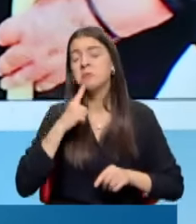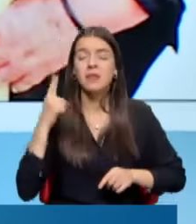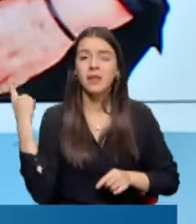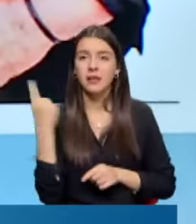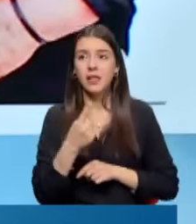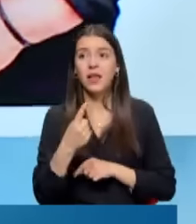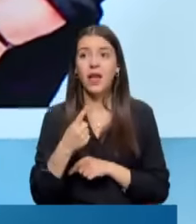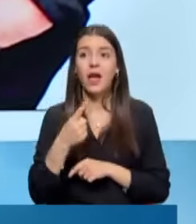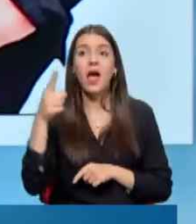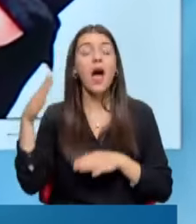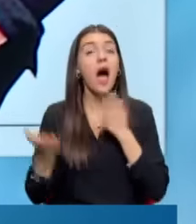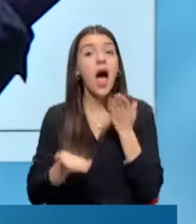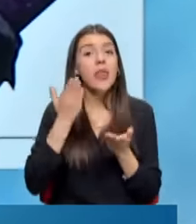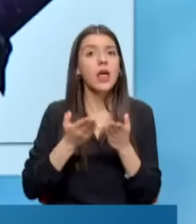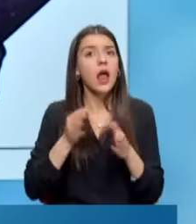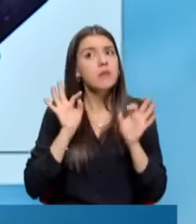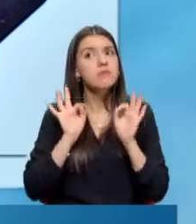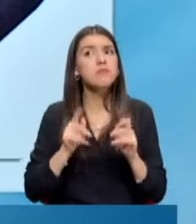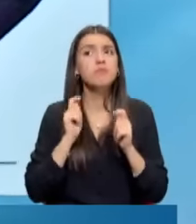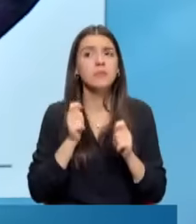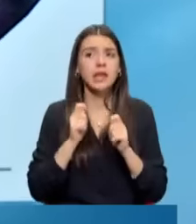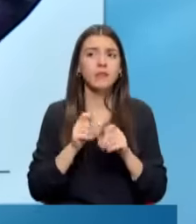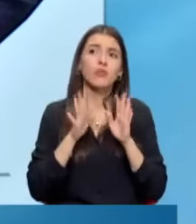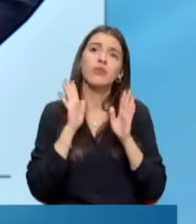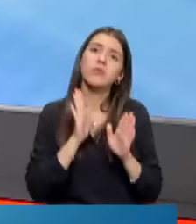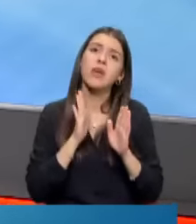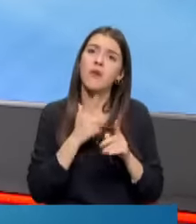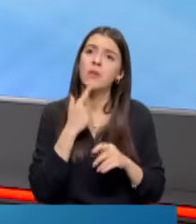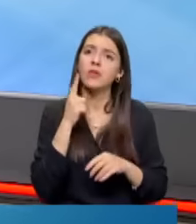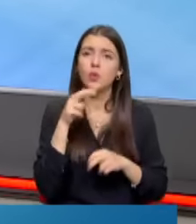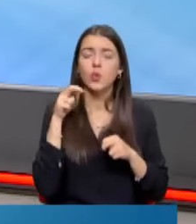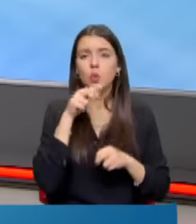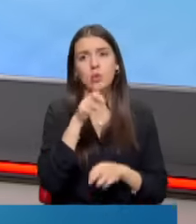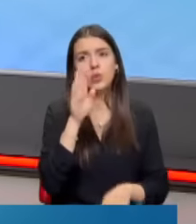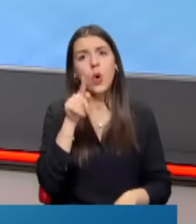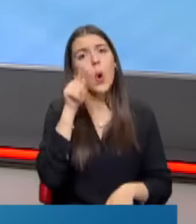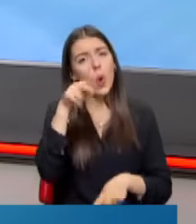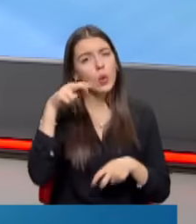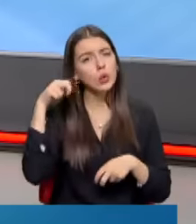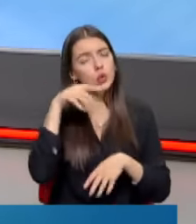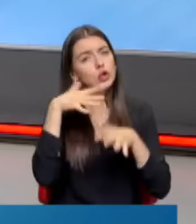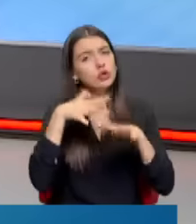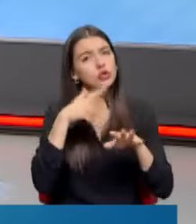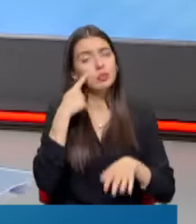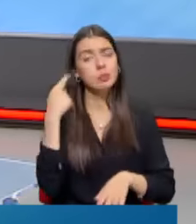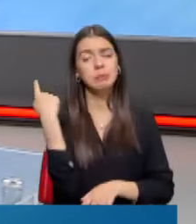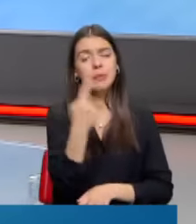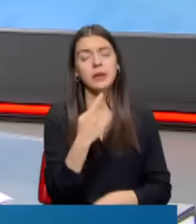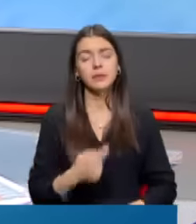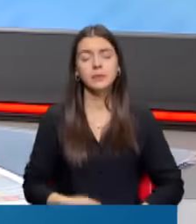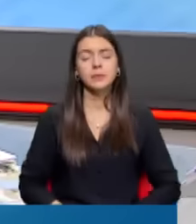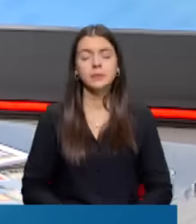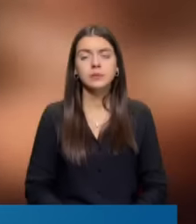olası kastla gelecek sloganlarıyla yürüdü deniyor. Hadi gelin o yürüyüşe gidelim.